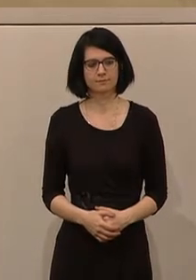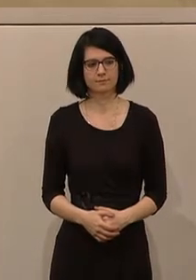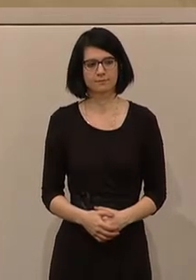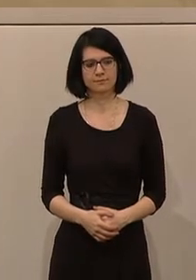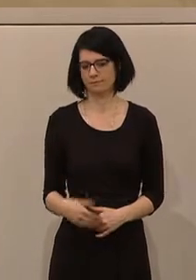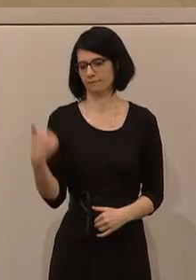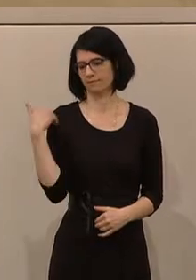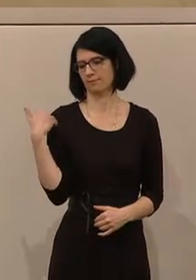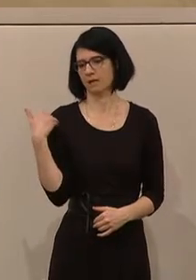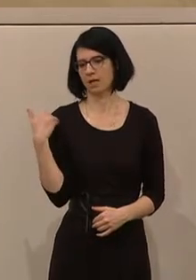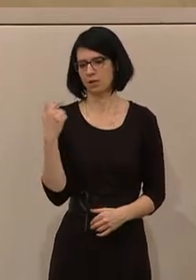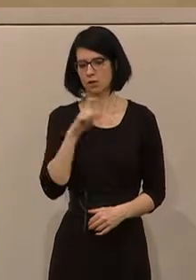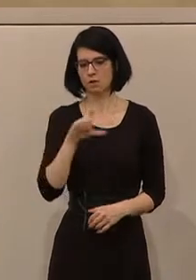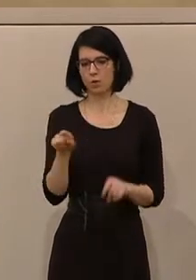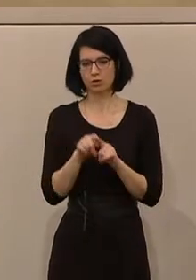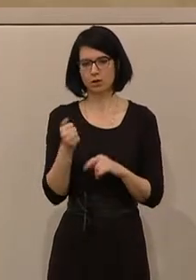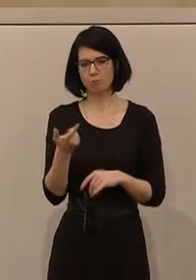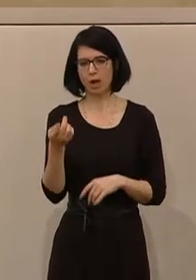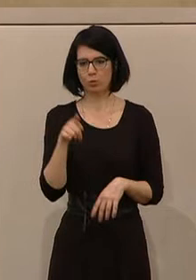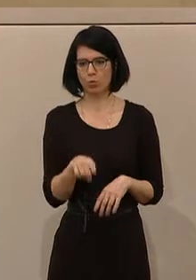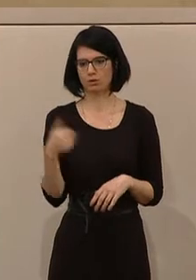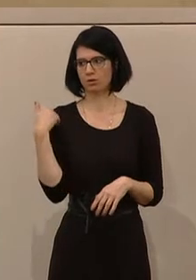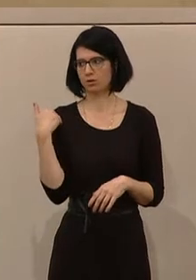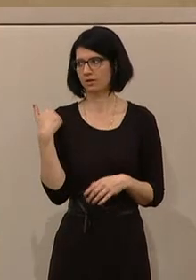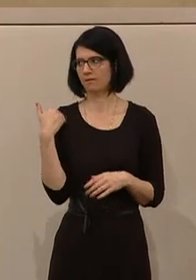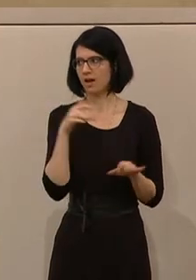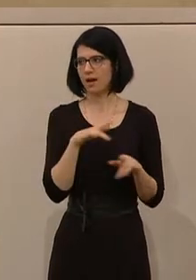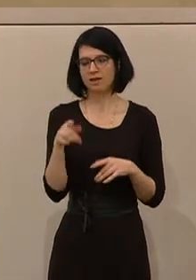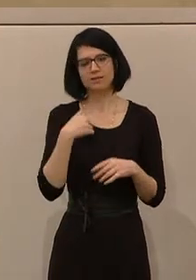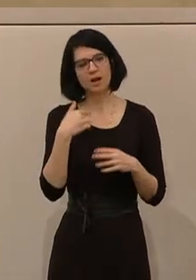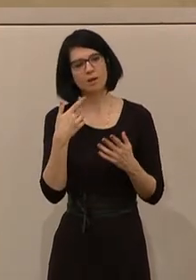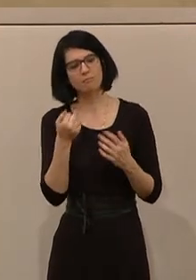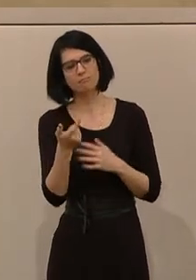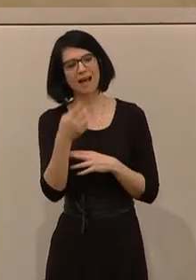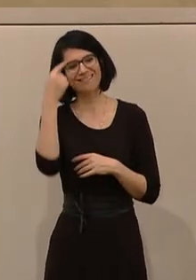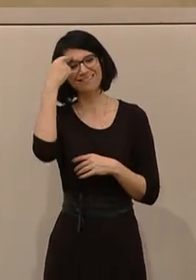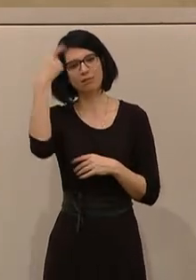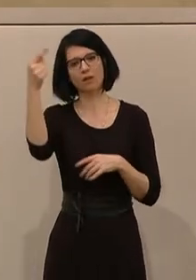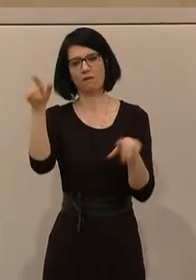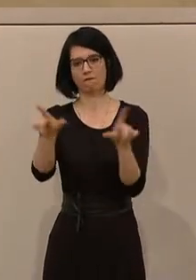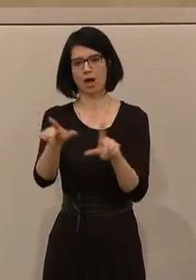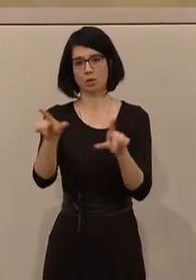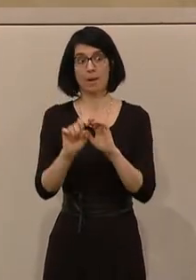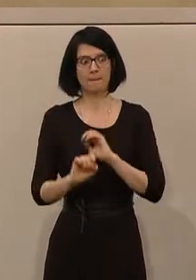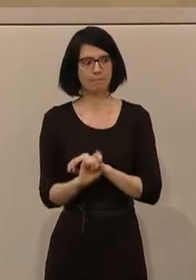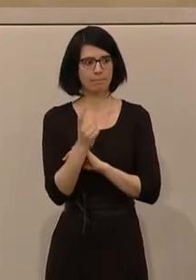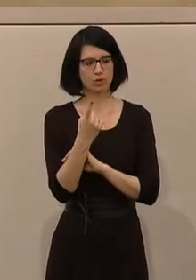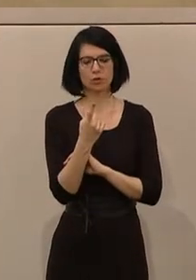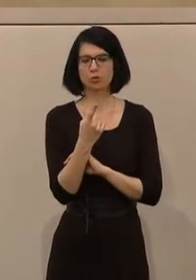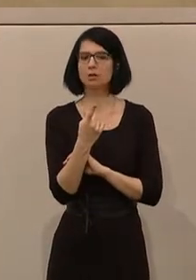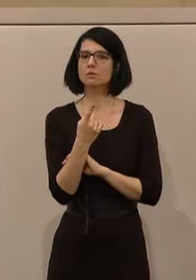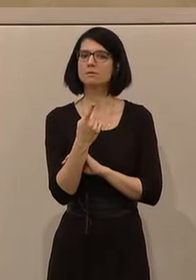Es gab in den letzten Wochen und Monaten schon einige bemerkenswerte Gedenkveranstaltungen, insbesondere